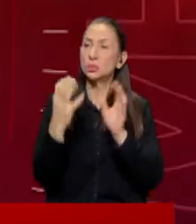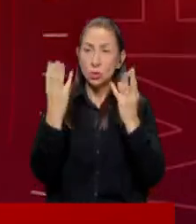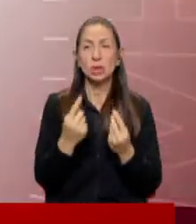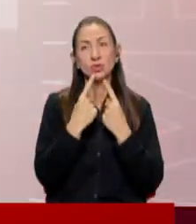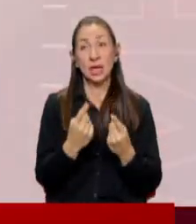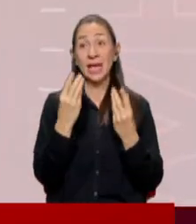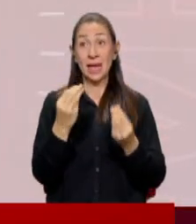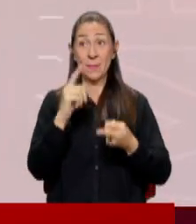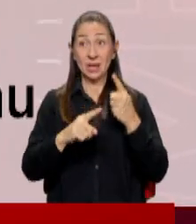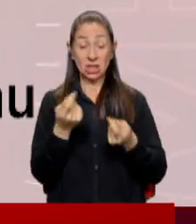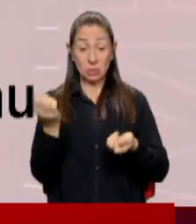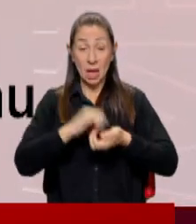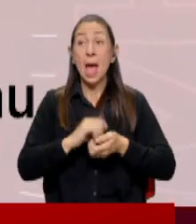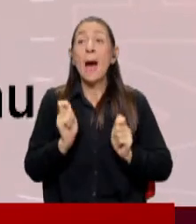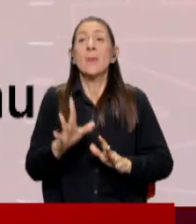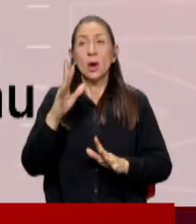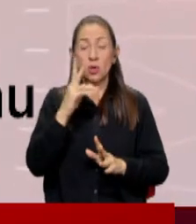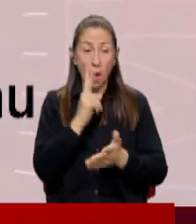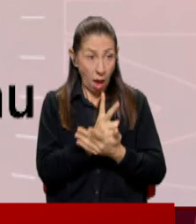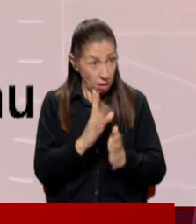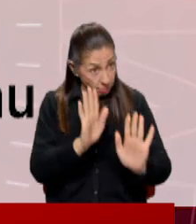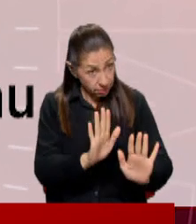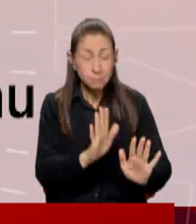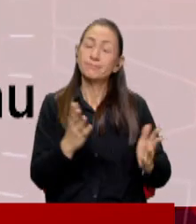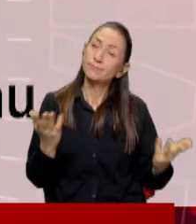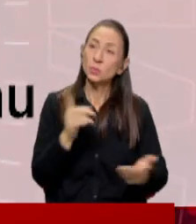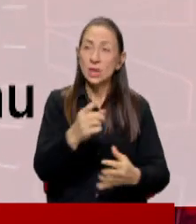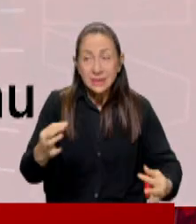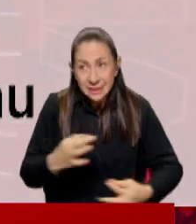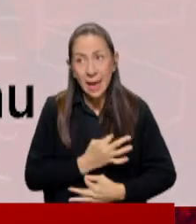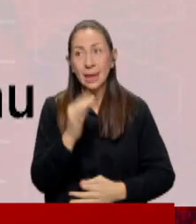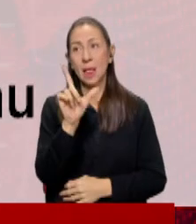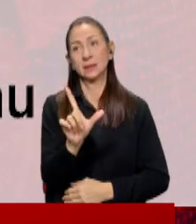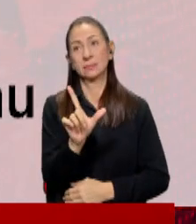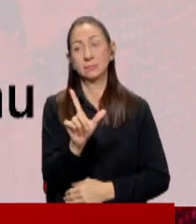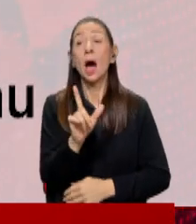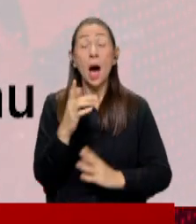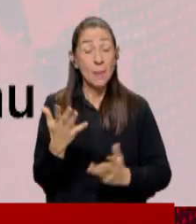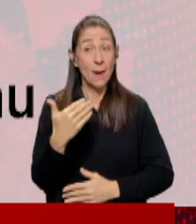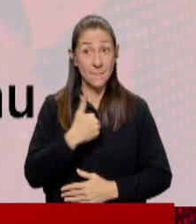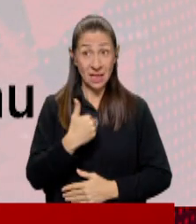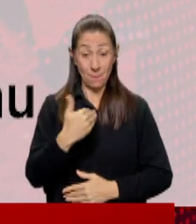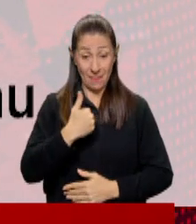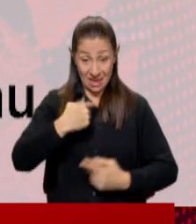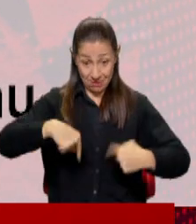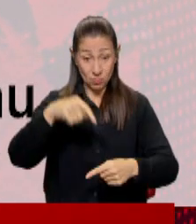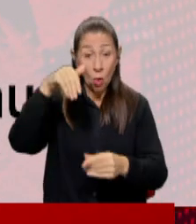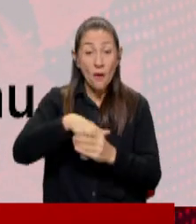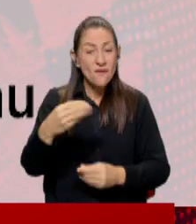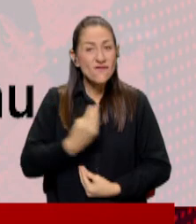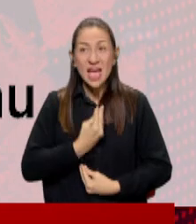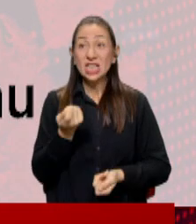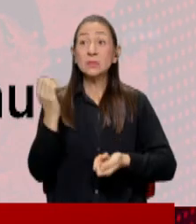söyledi iyi Parti işbirliği yapmama konusunda kararlıysan buna saygı duymak durumundayız ama ben benim seçmenim